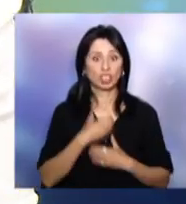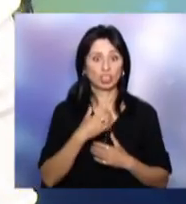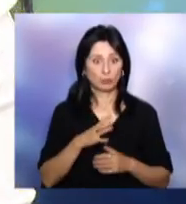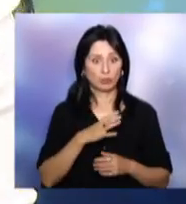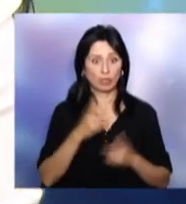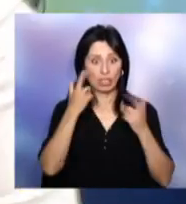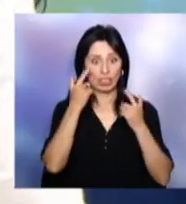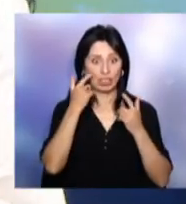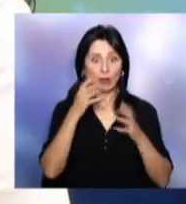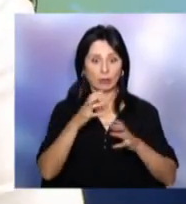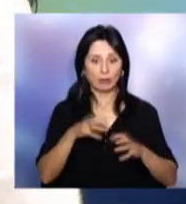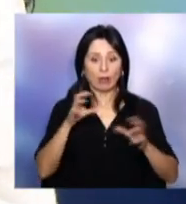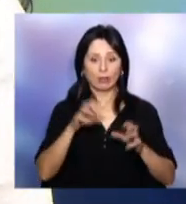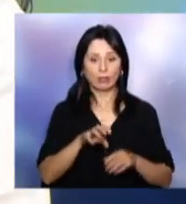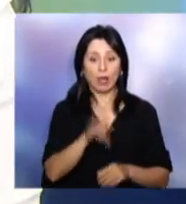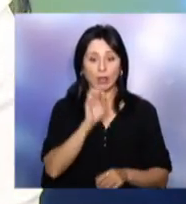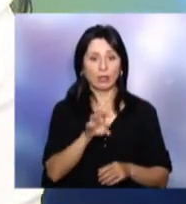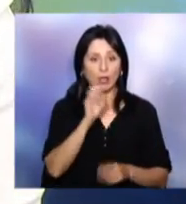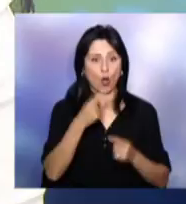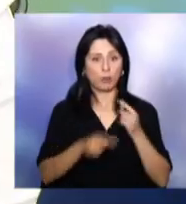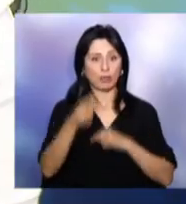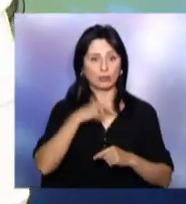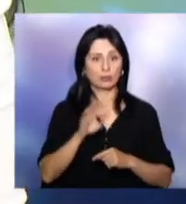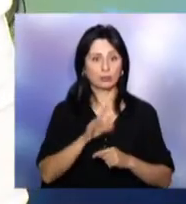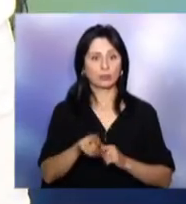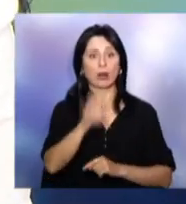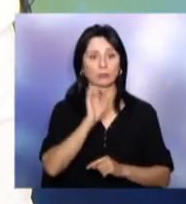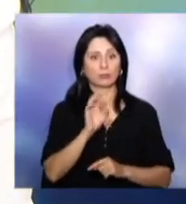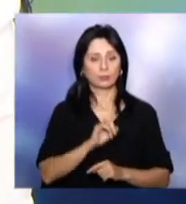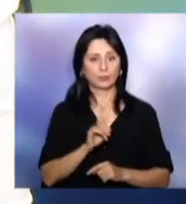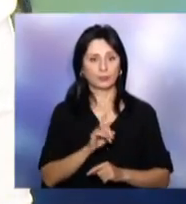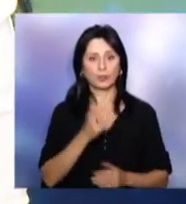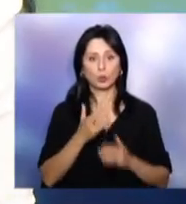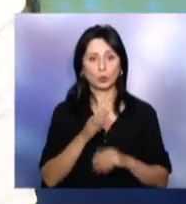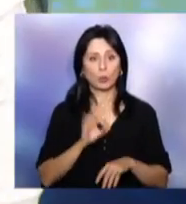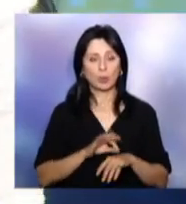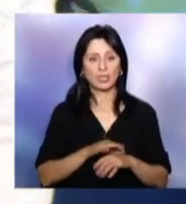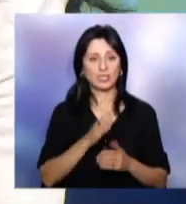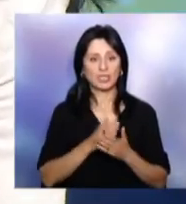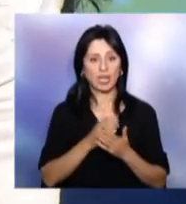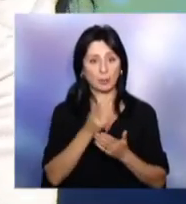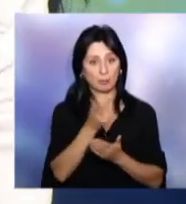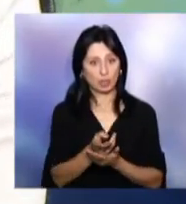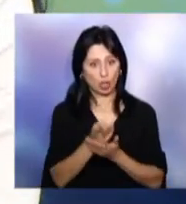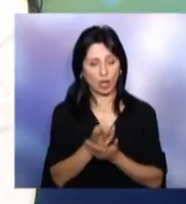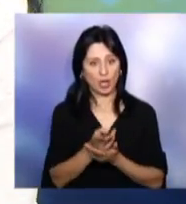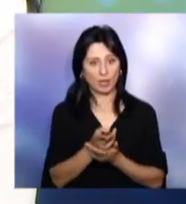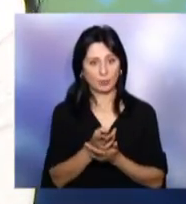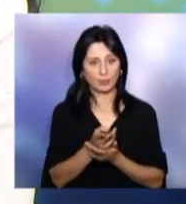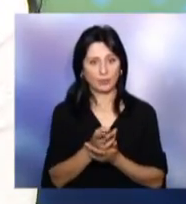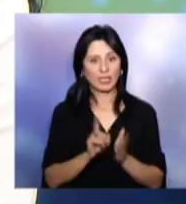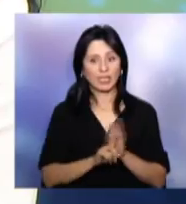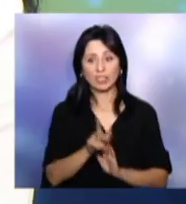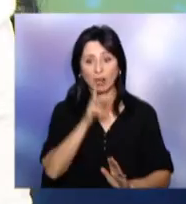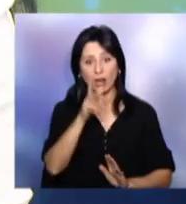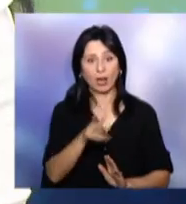ჩავარდება და ტირის, მაშინ ეს ღრმა შესუნთქვების შედეგად შეიძლება საკვები გადაცდეს. თუ პაციენტი არის მწოლიარე და